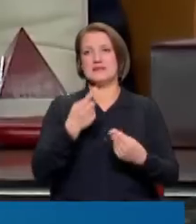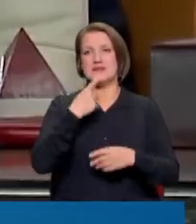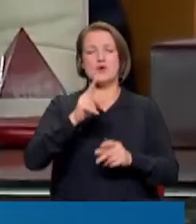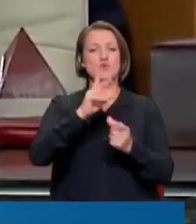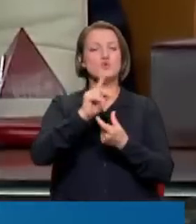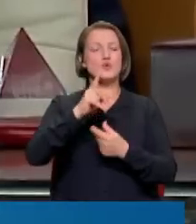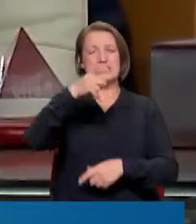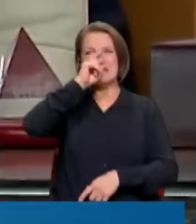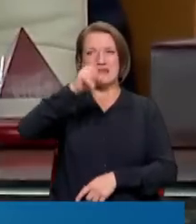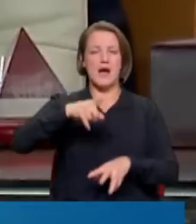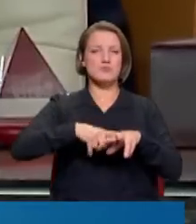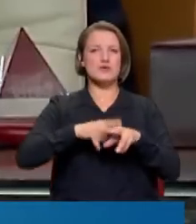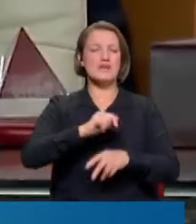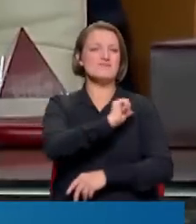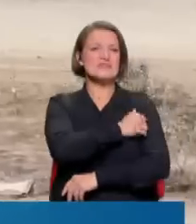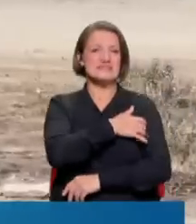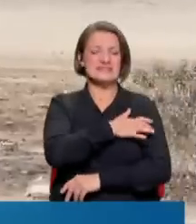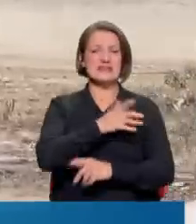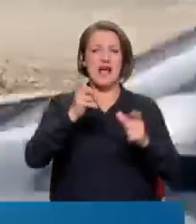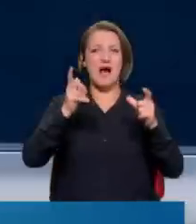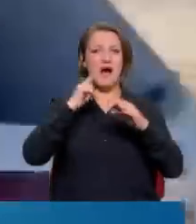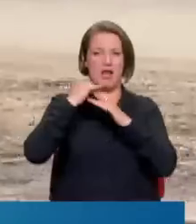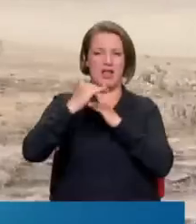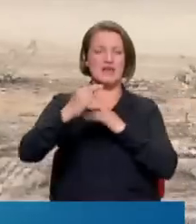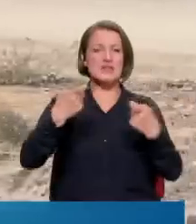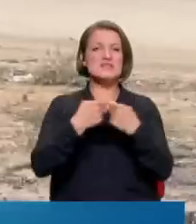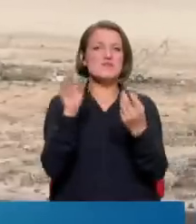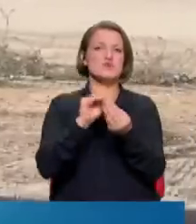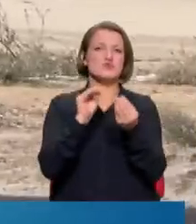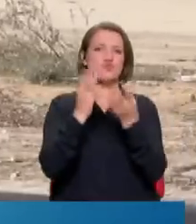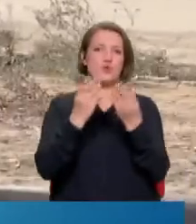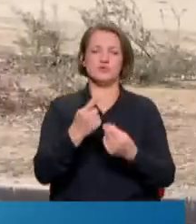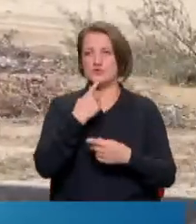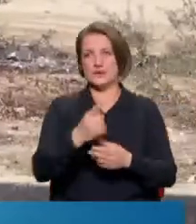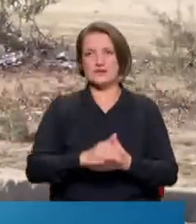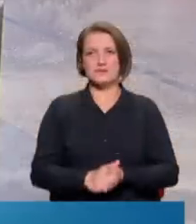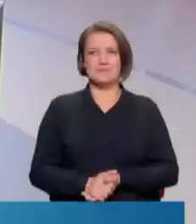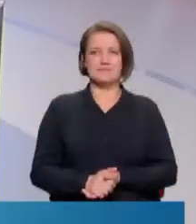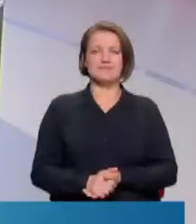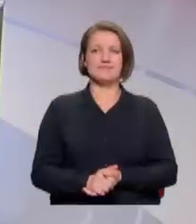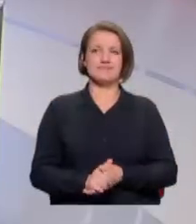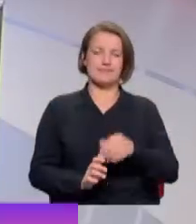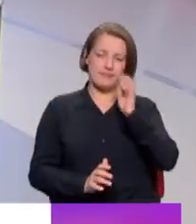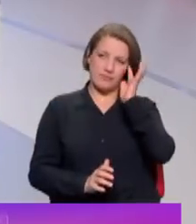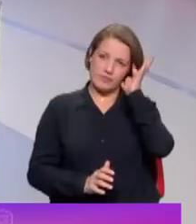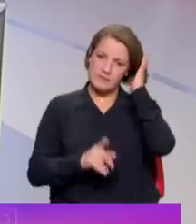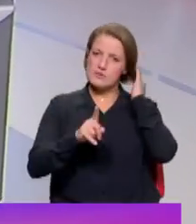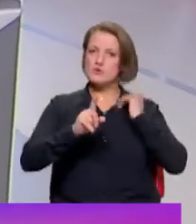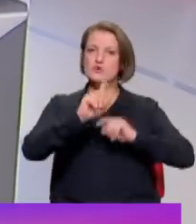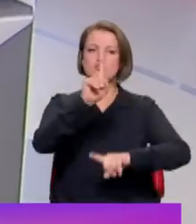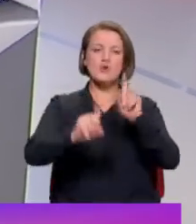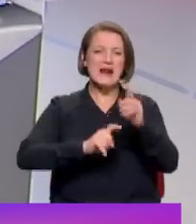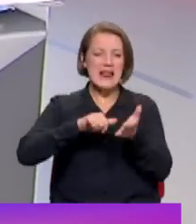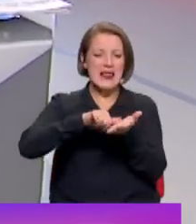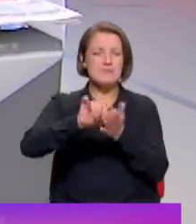Ürdün kralı Abdullah Filistin halk edilmesinin Savaş suçu olduğuna dikkat çekti Bu soruların hepsini